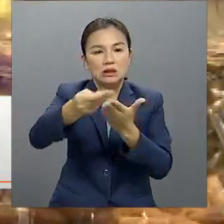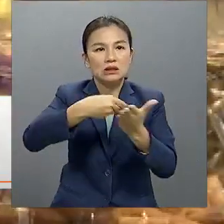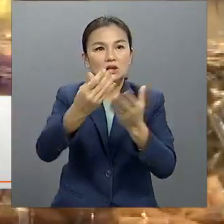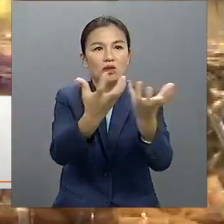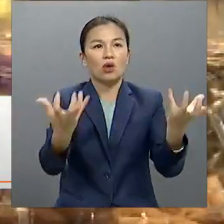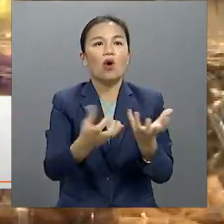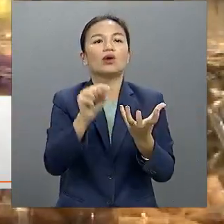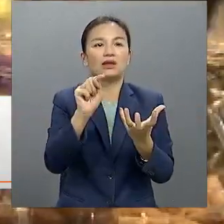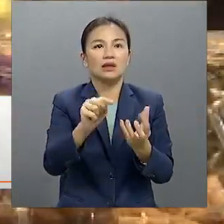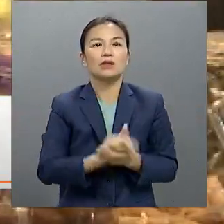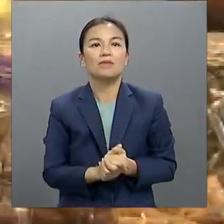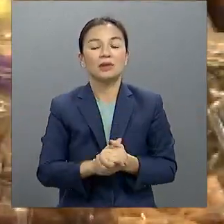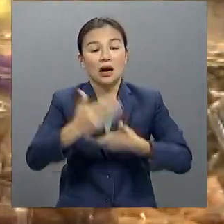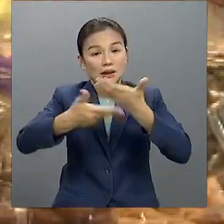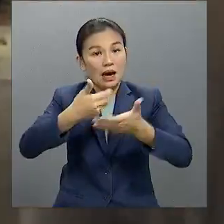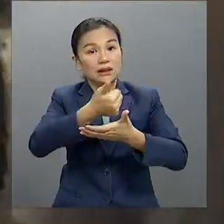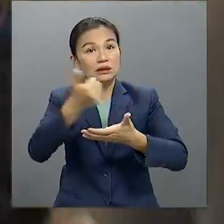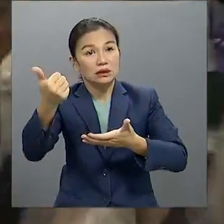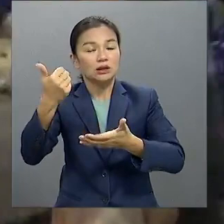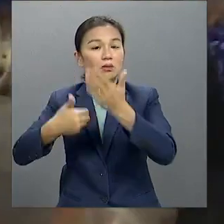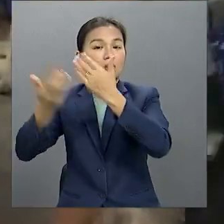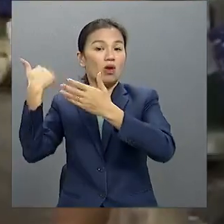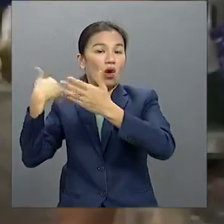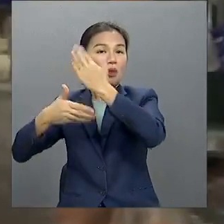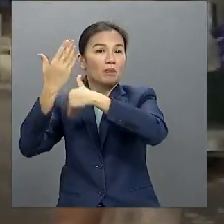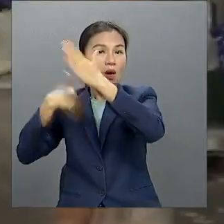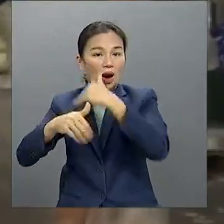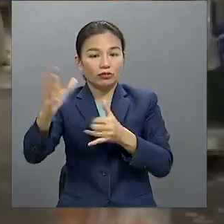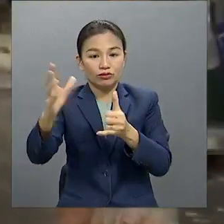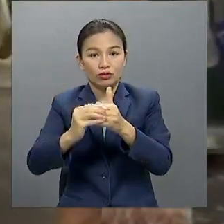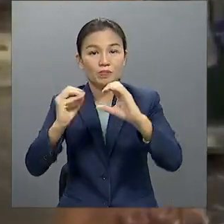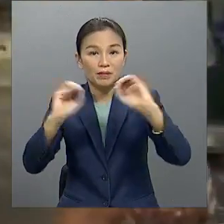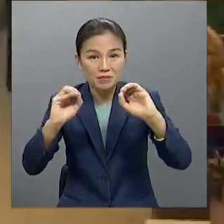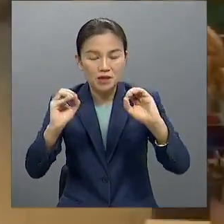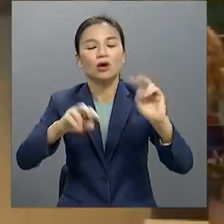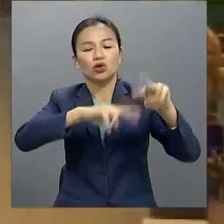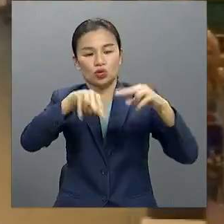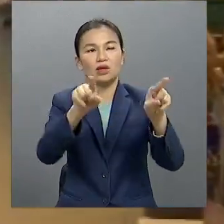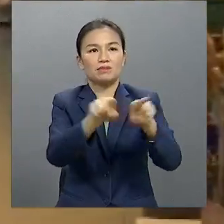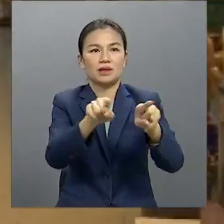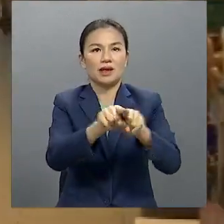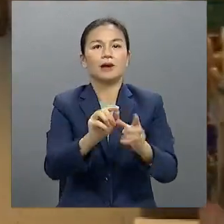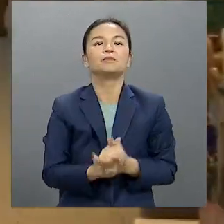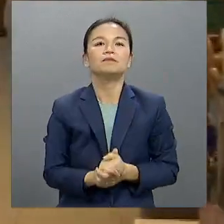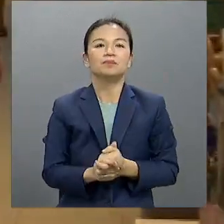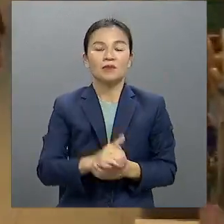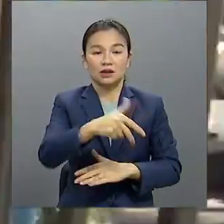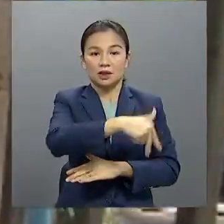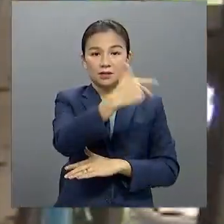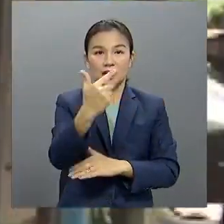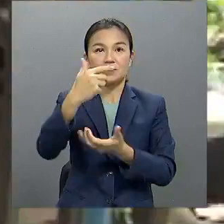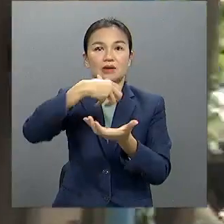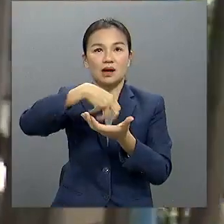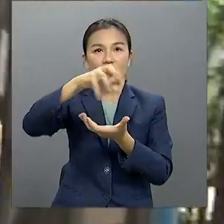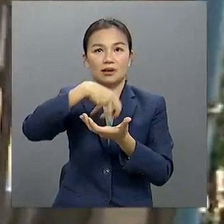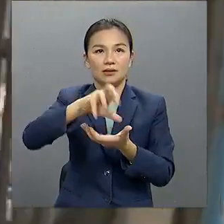ลาดอื่นๆที่ไม่เคยมีประวัติผู้ติดเชื้อโควิด -19 มัคควันเสือคำไทย PBS รายง